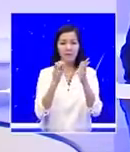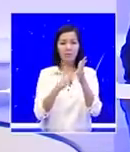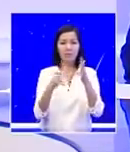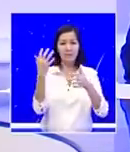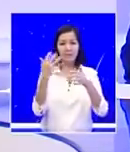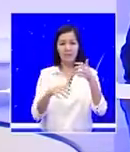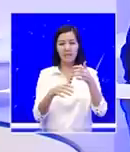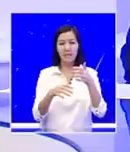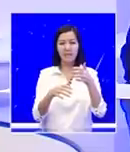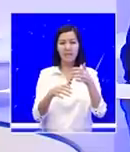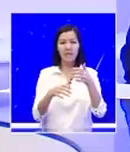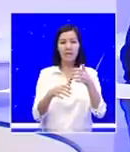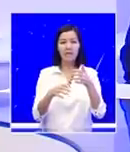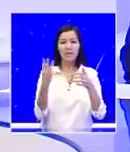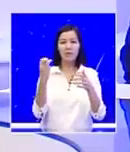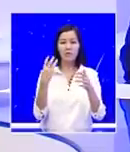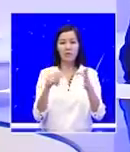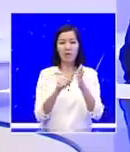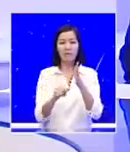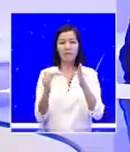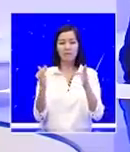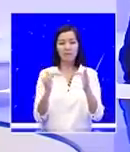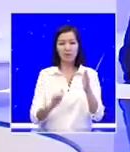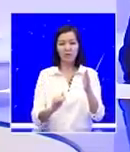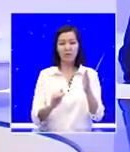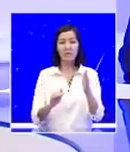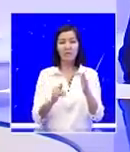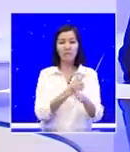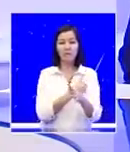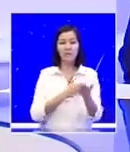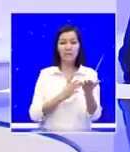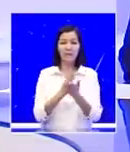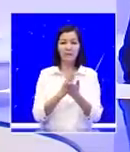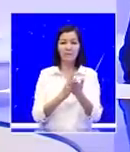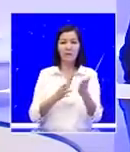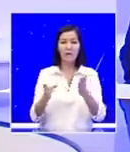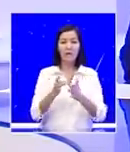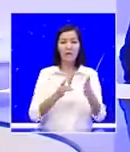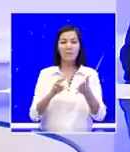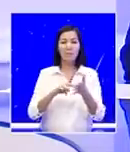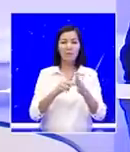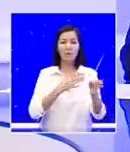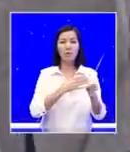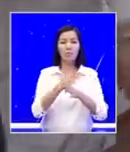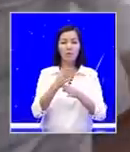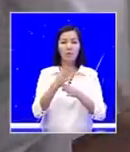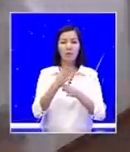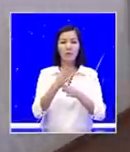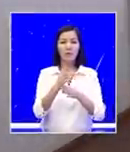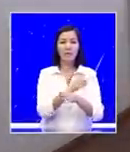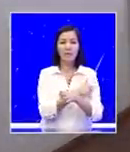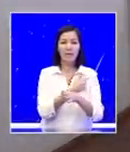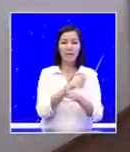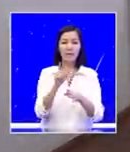және 361-і кіші медициналық қызметкер. Бұл республикалық бюджеттен бөлінген қаражат індетпен күресетін дәрігерлерге беріледі. Яғни